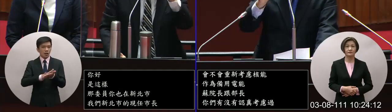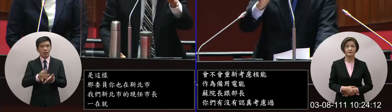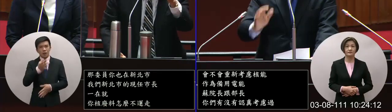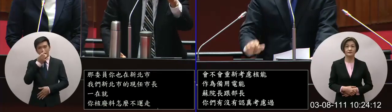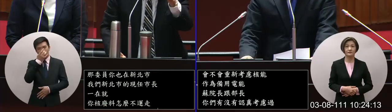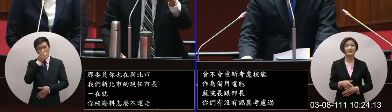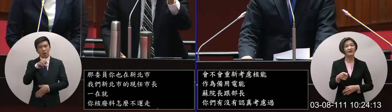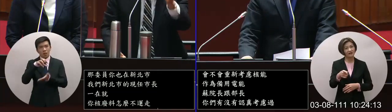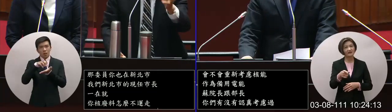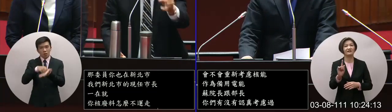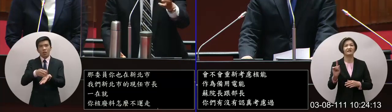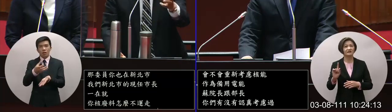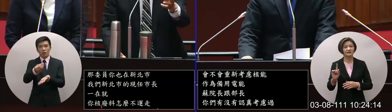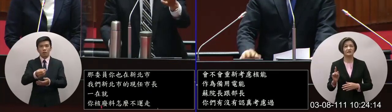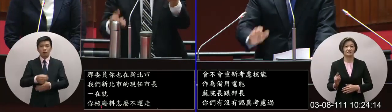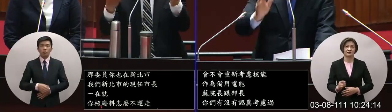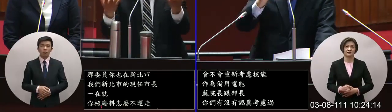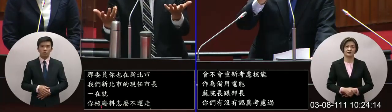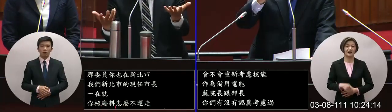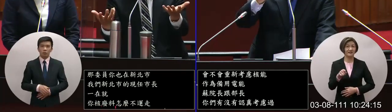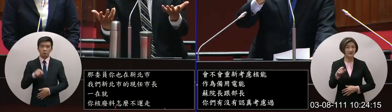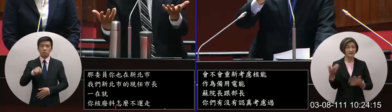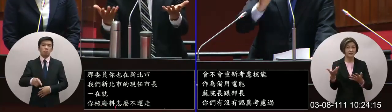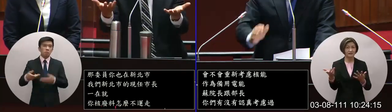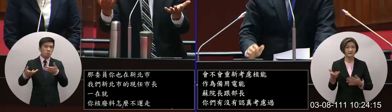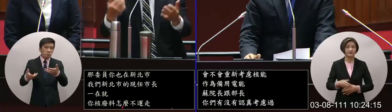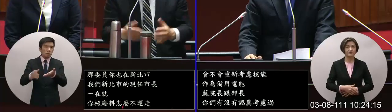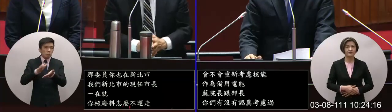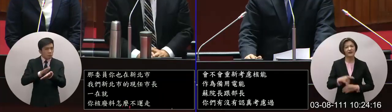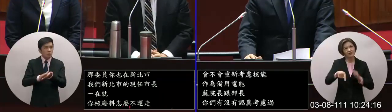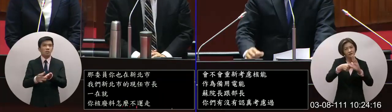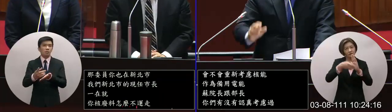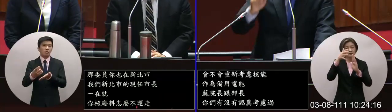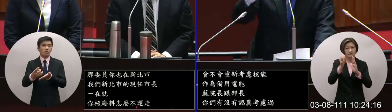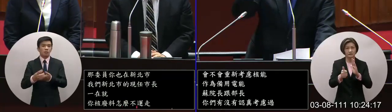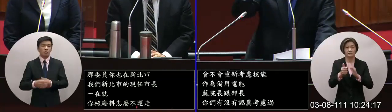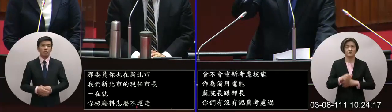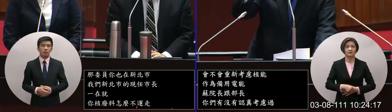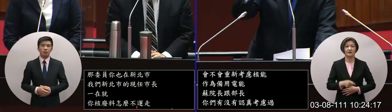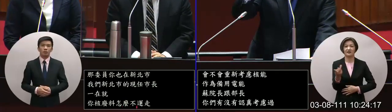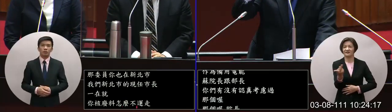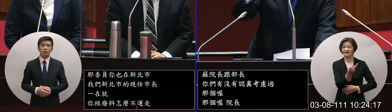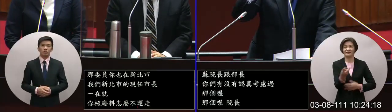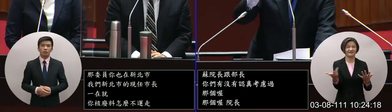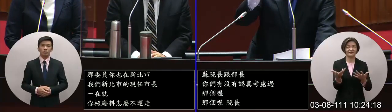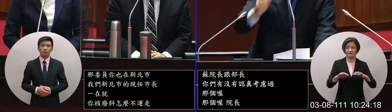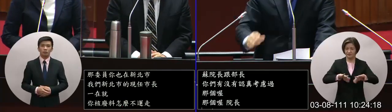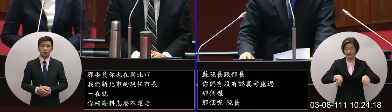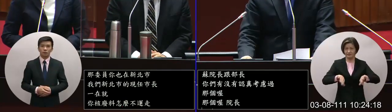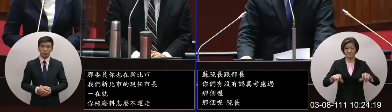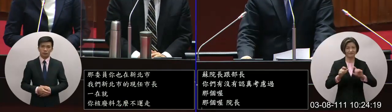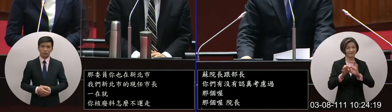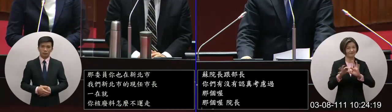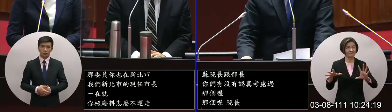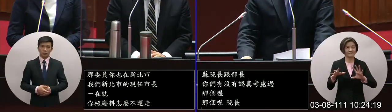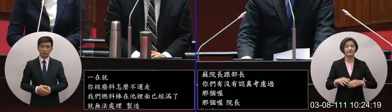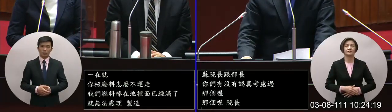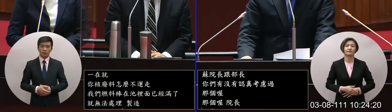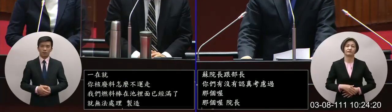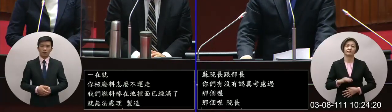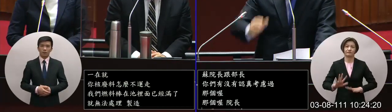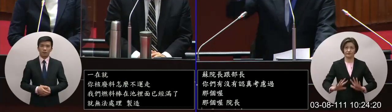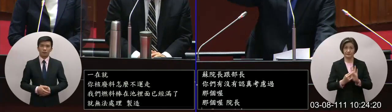到。 那个哦， 这种问题， 那个哦， 我姐姐 院长，那是两码事。为什么？因为我跟你